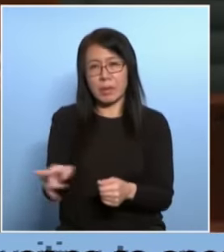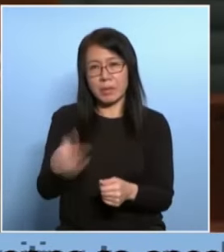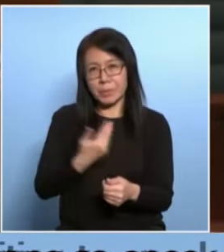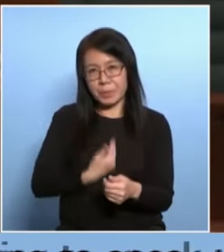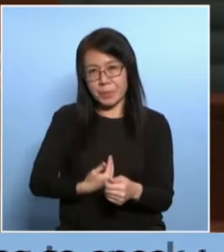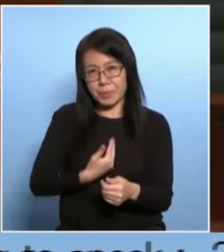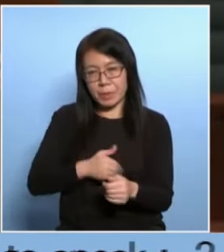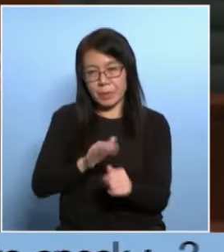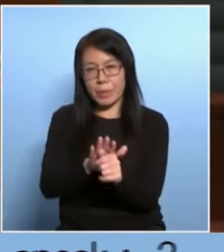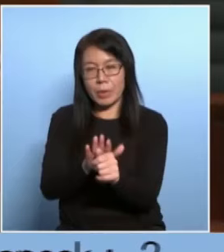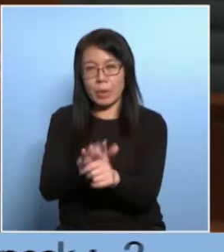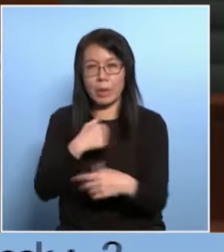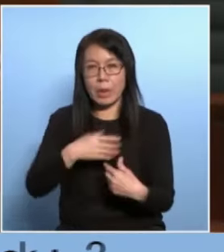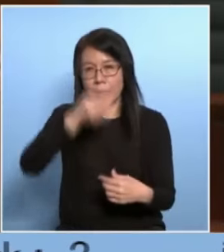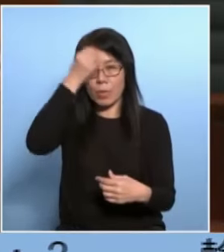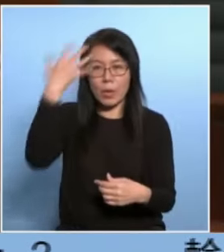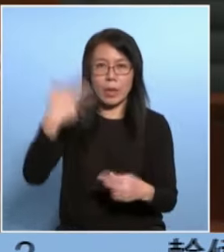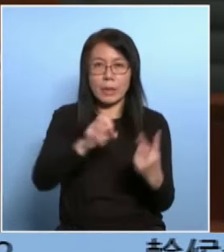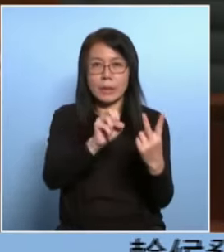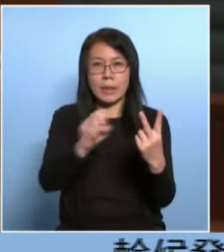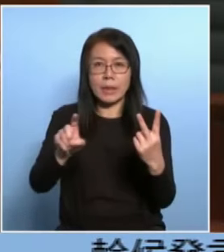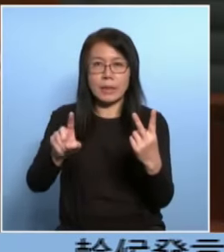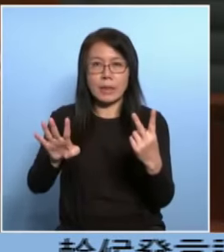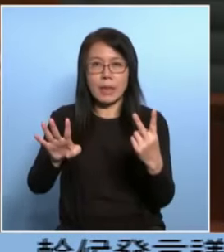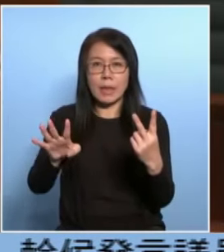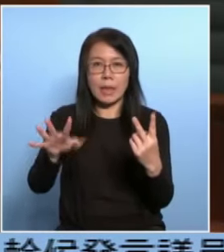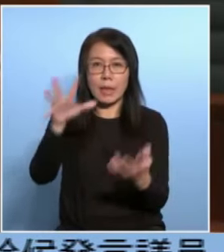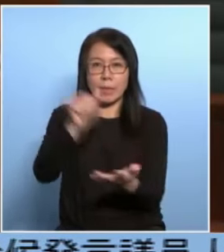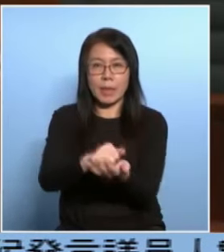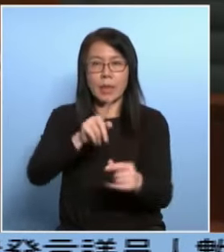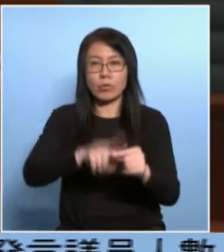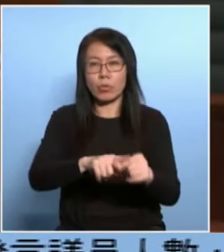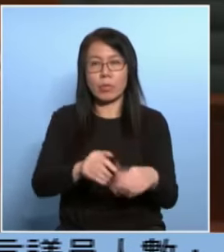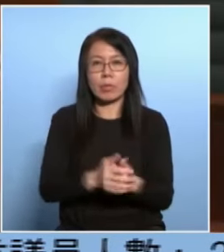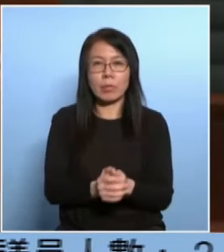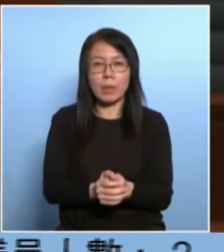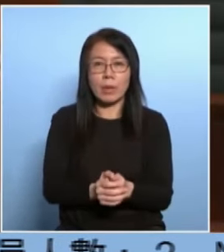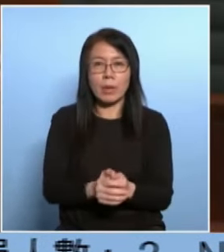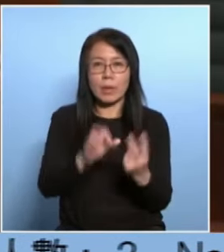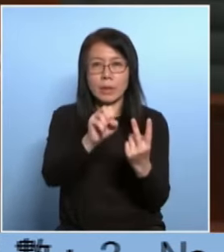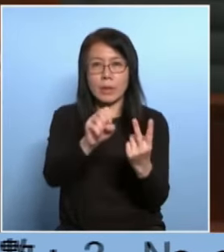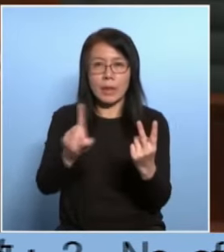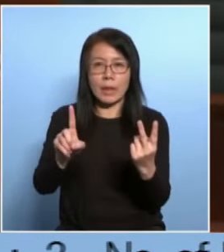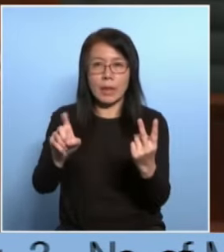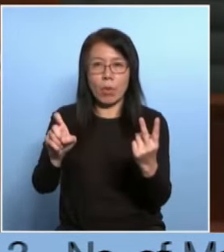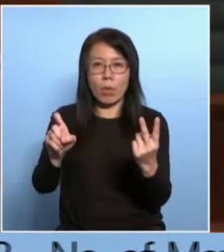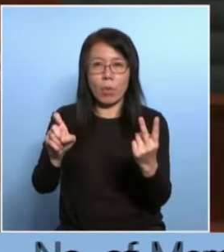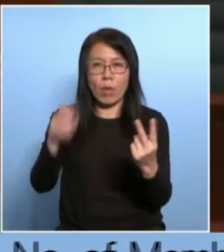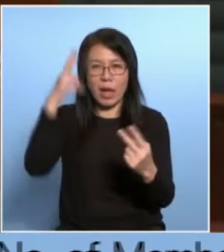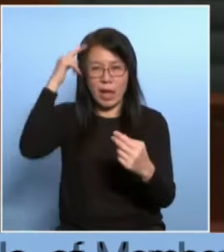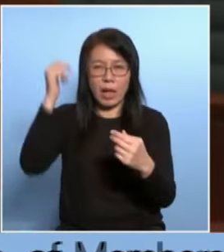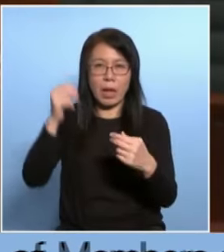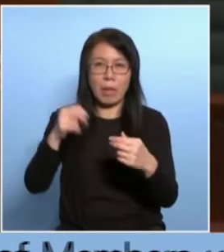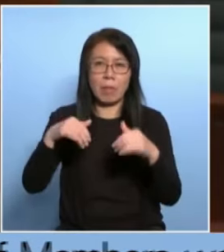他。你忘記了2014年的佔中，忘記了2019年的那個